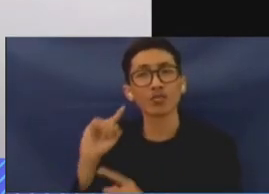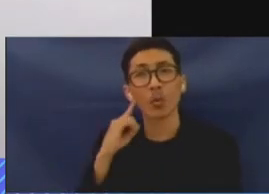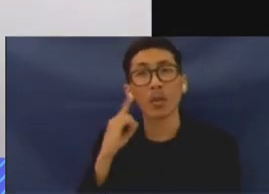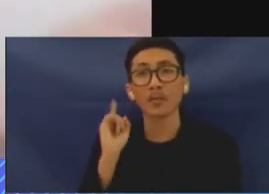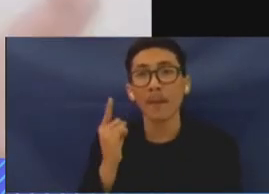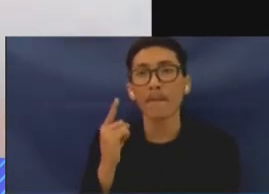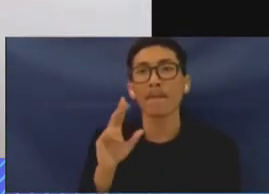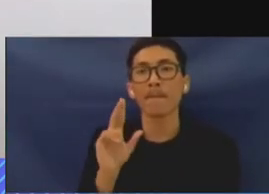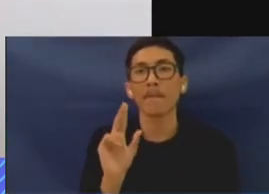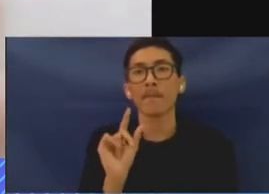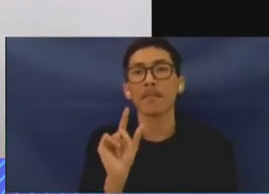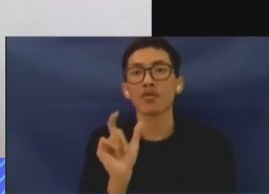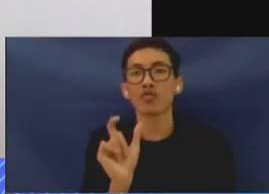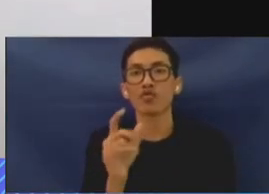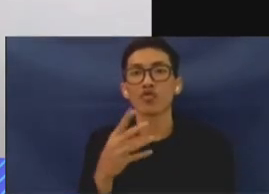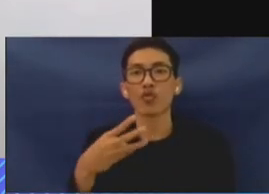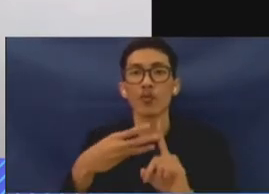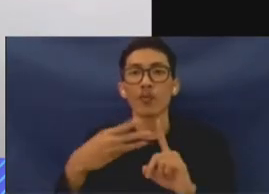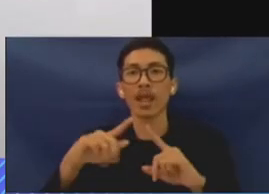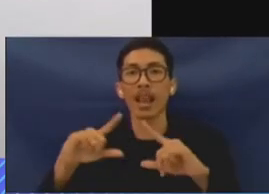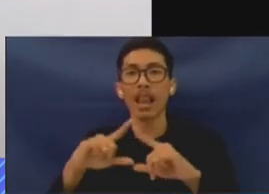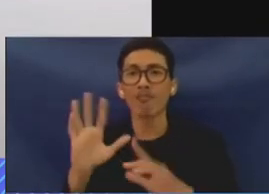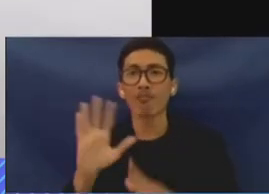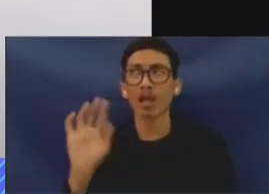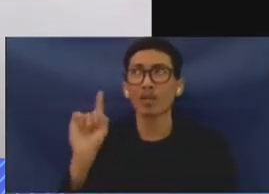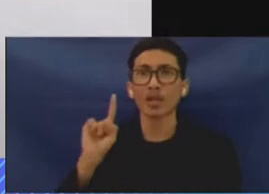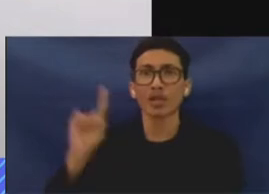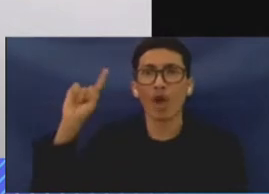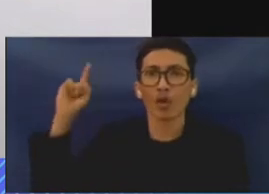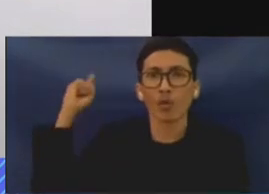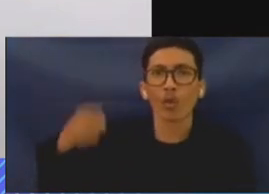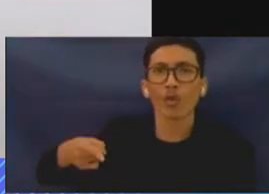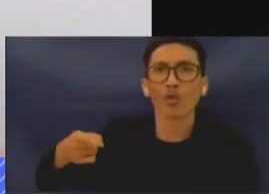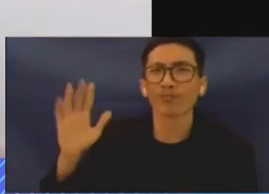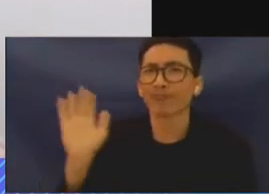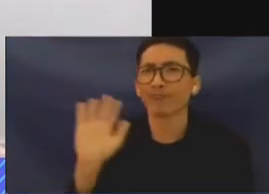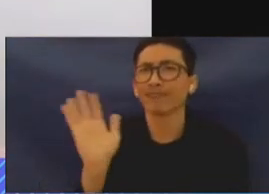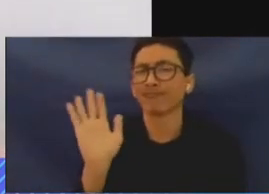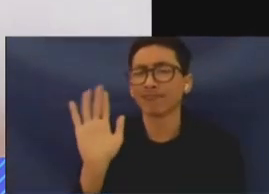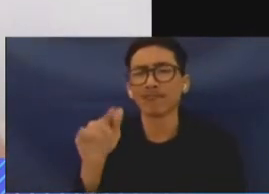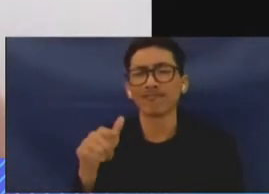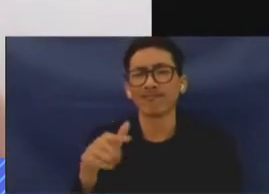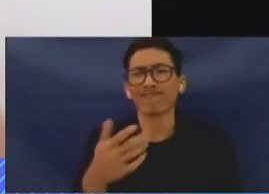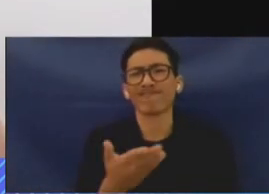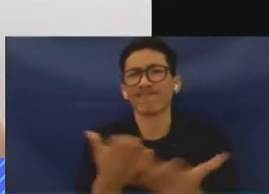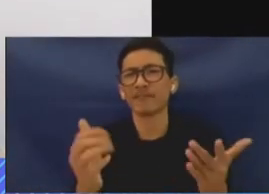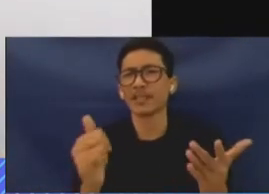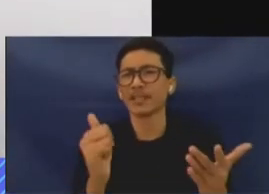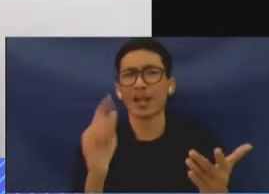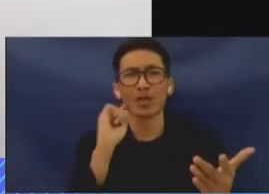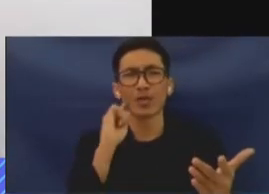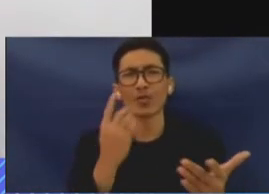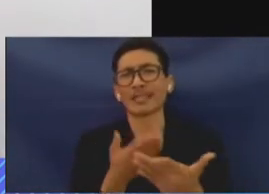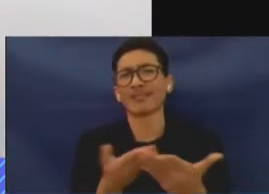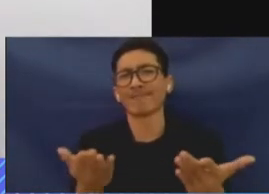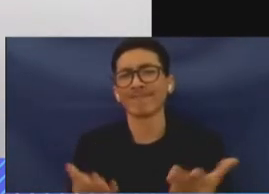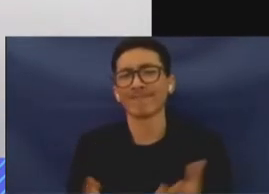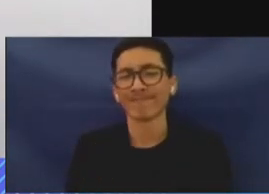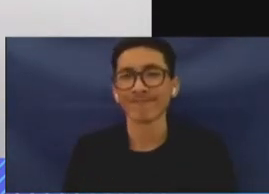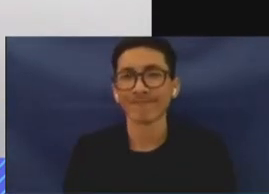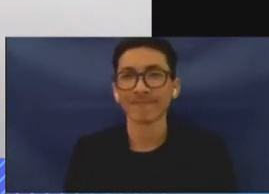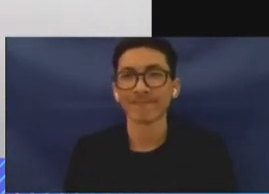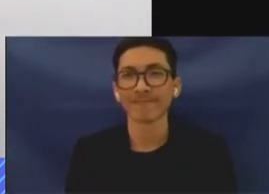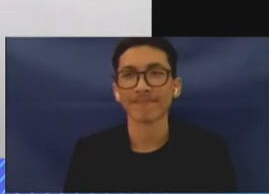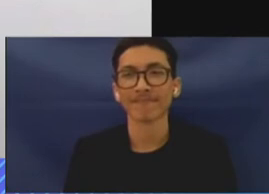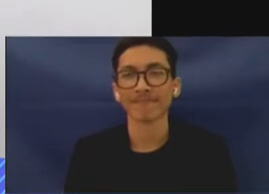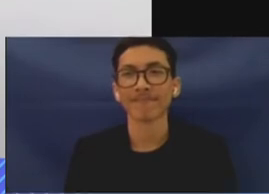kutukan lah, karena apalah gini, bahwa ini bisa terjadi pada siapa saja gitu. Benar. Jadi dari sana gitu. Dan kemudian yang